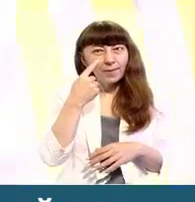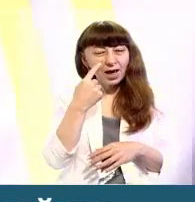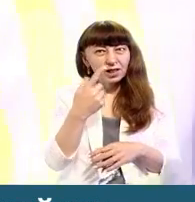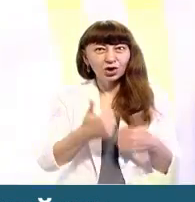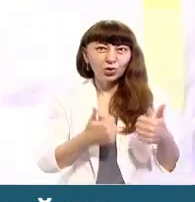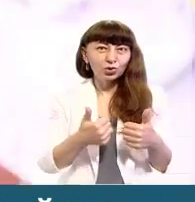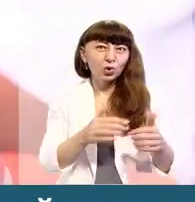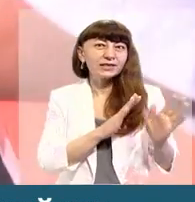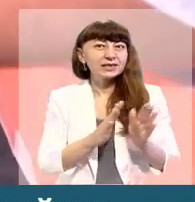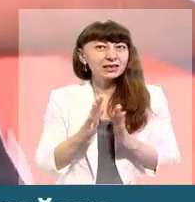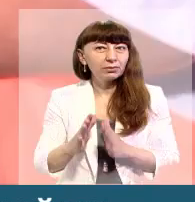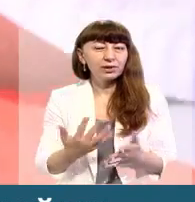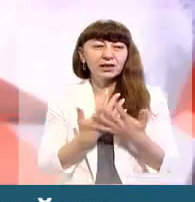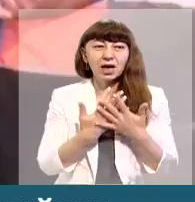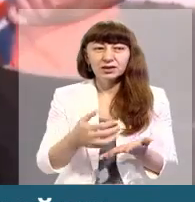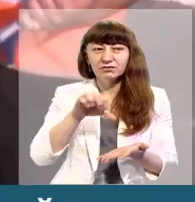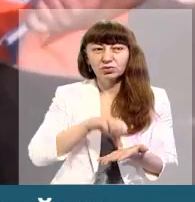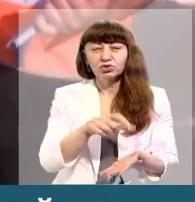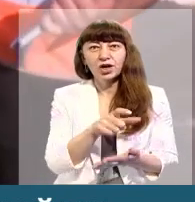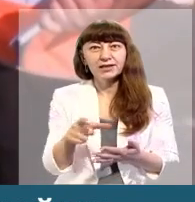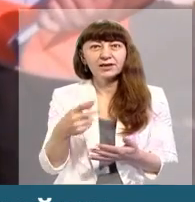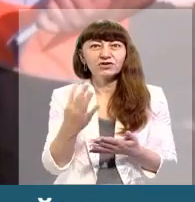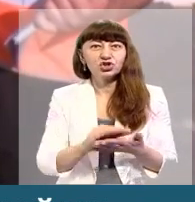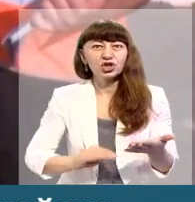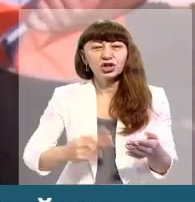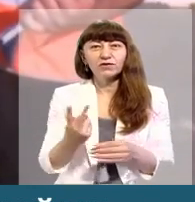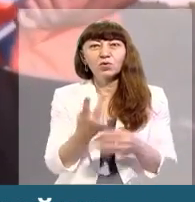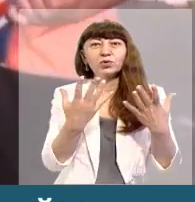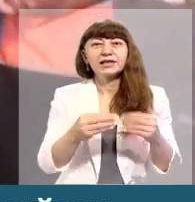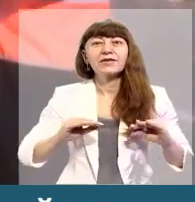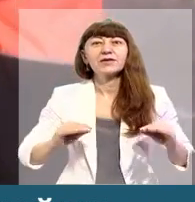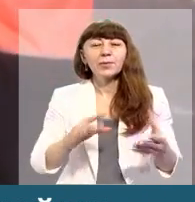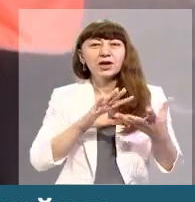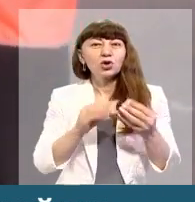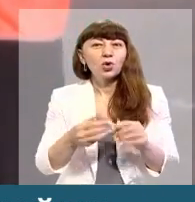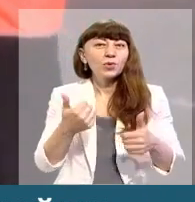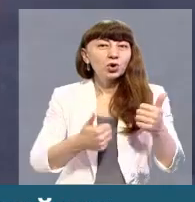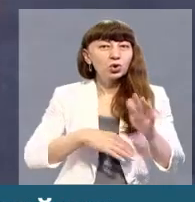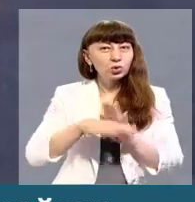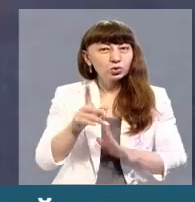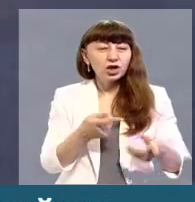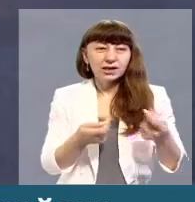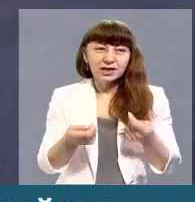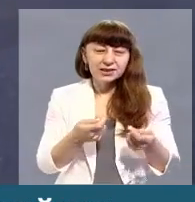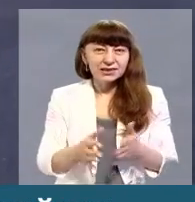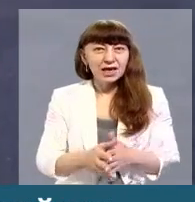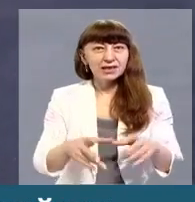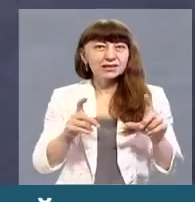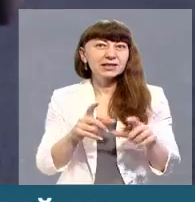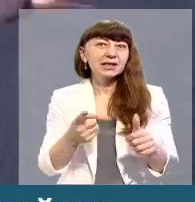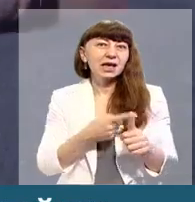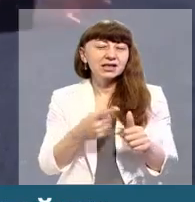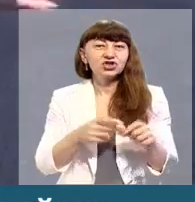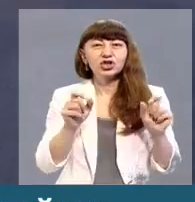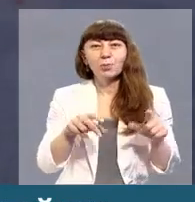и дисциплина, а также активность участников в течение двух дней фестиваля. По итогам конкурса лучшей организацией района признан